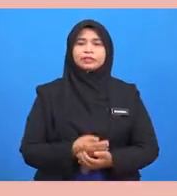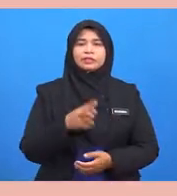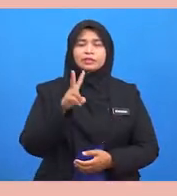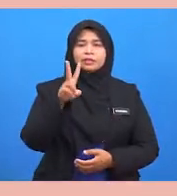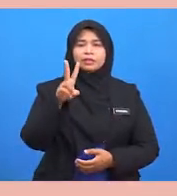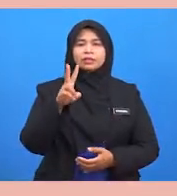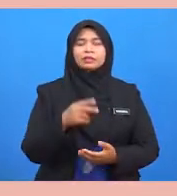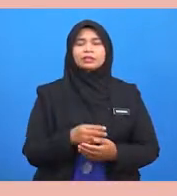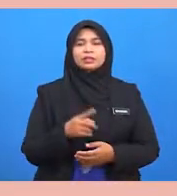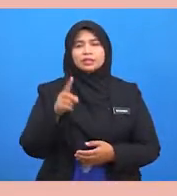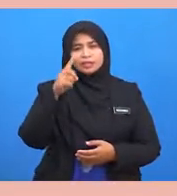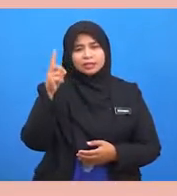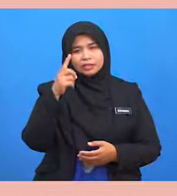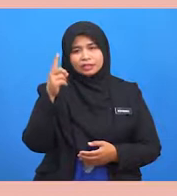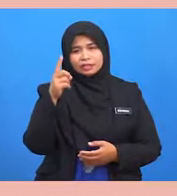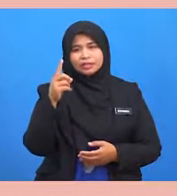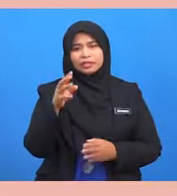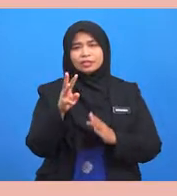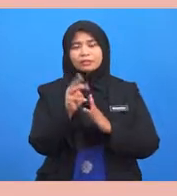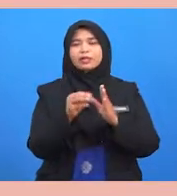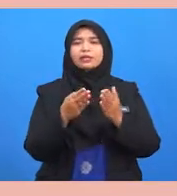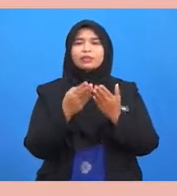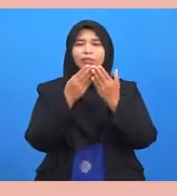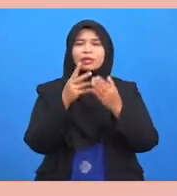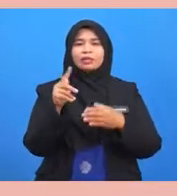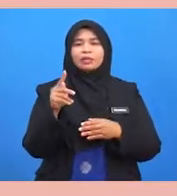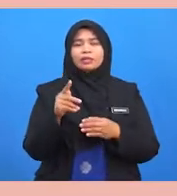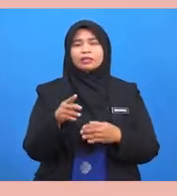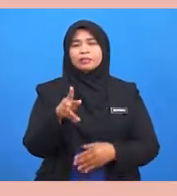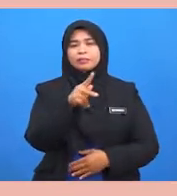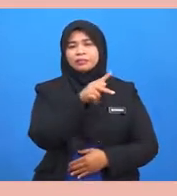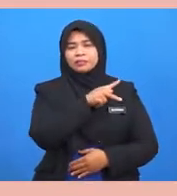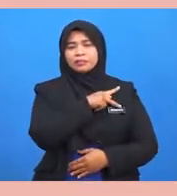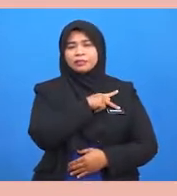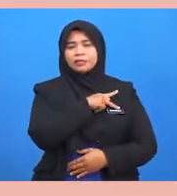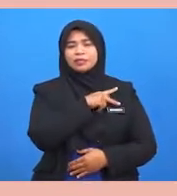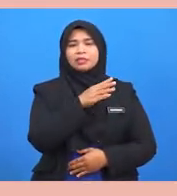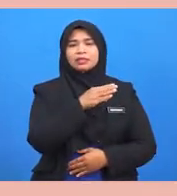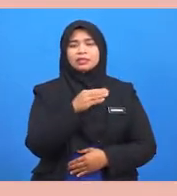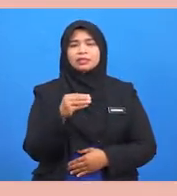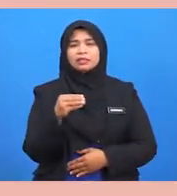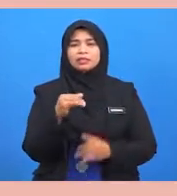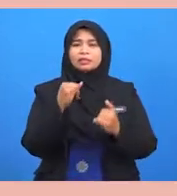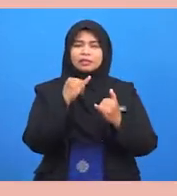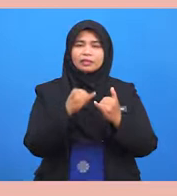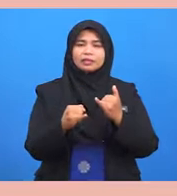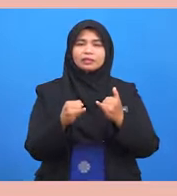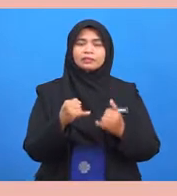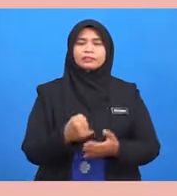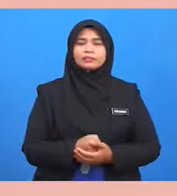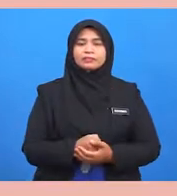Kelima, sentiasa mendoakan pemimpin. Dan terakhir,